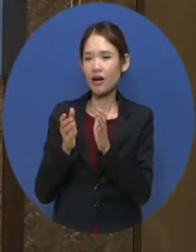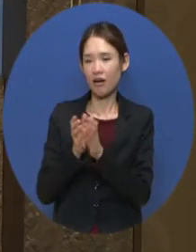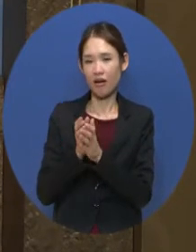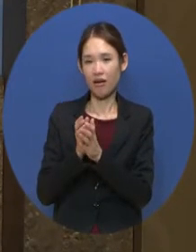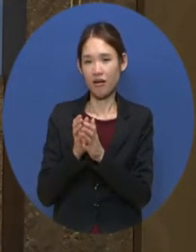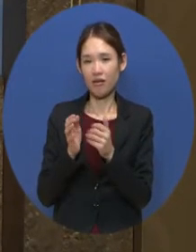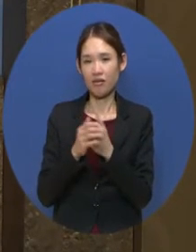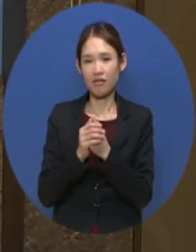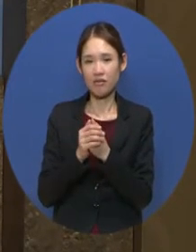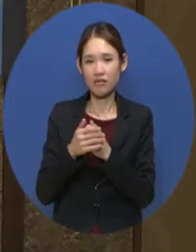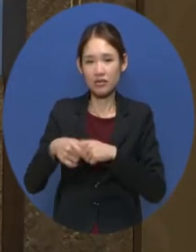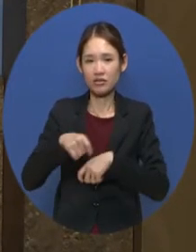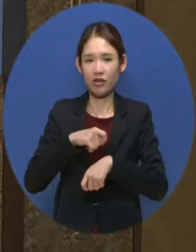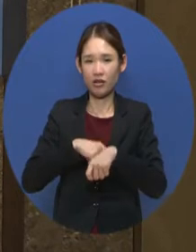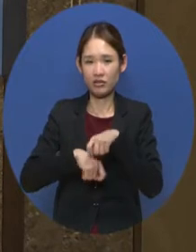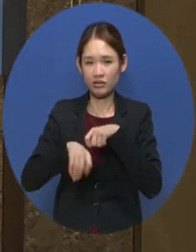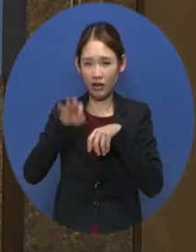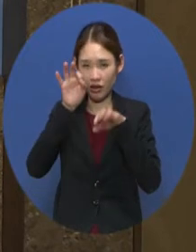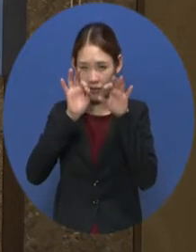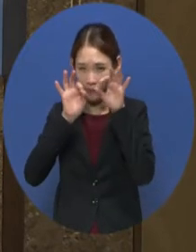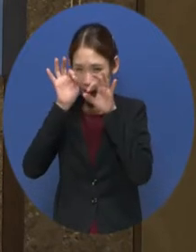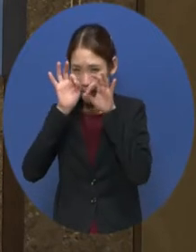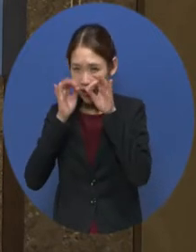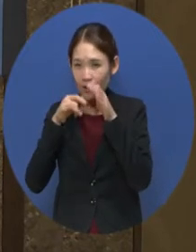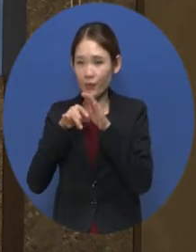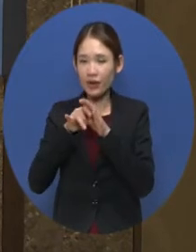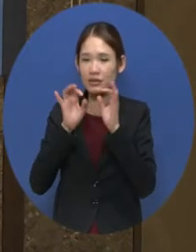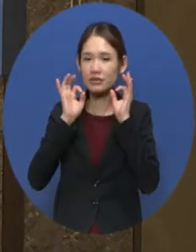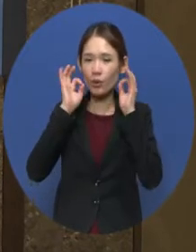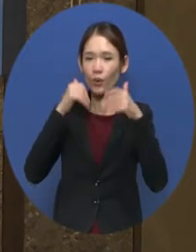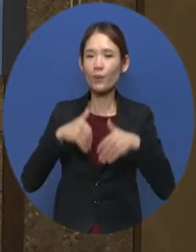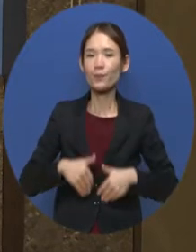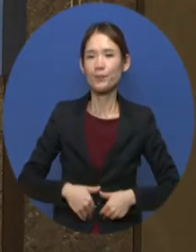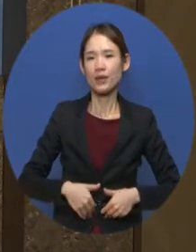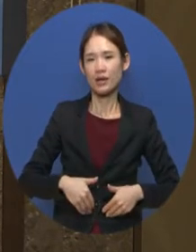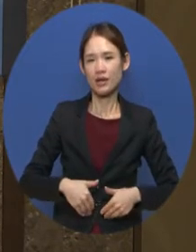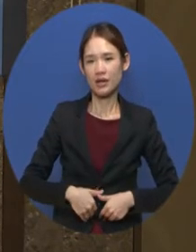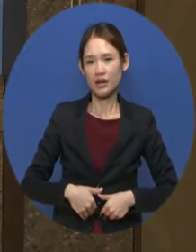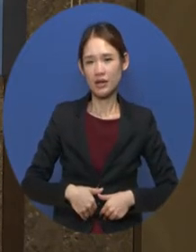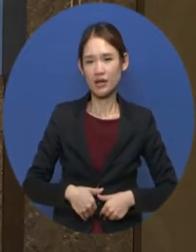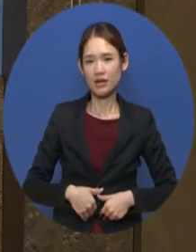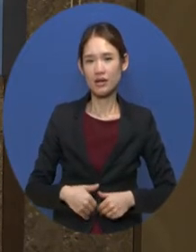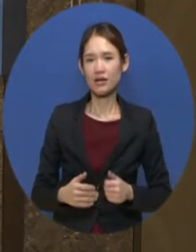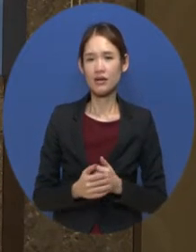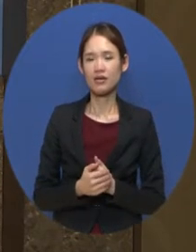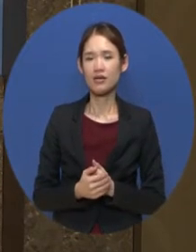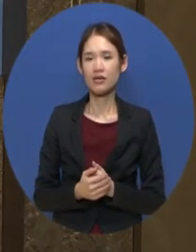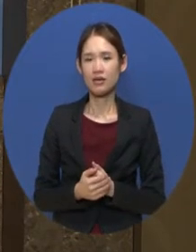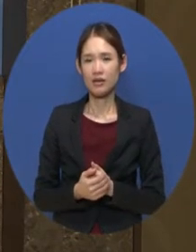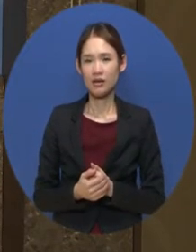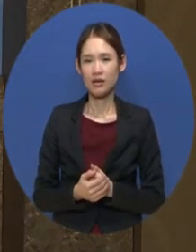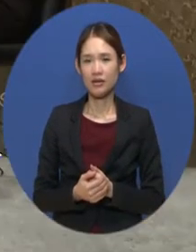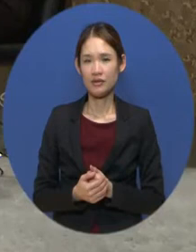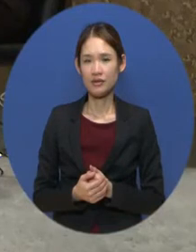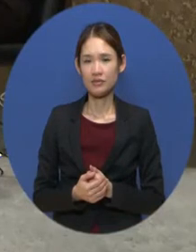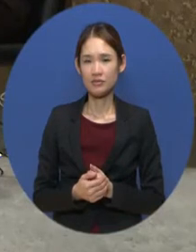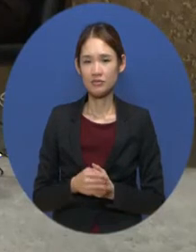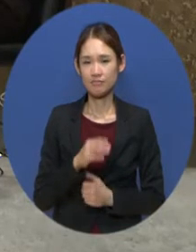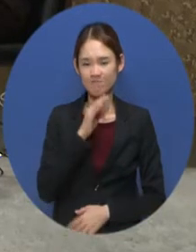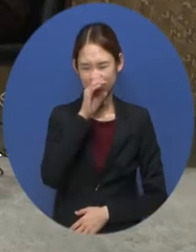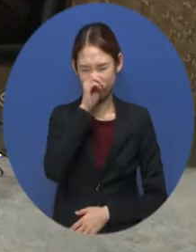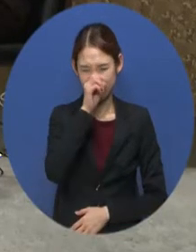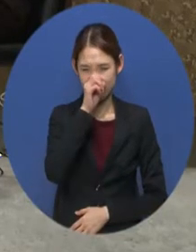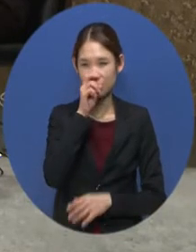정부라든지 네. 어떤 지자체에서 좀 네. 적극적으로 찾아내려고 하는 노력이 네. 저는 필요하다고 생각이 듭니다. 네, 정말 좋은